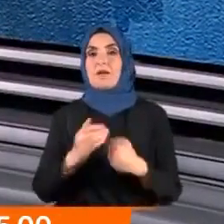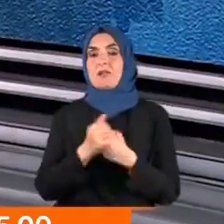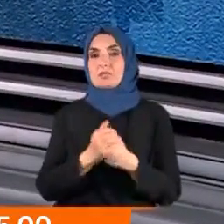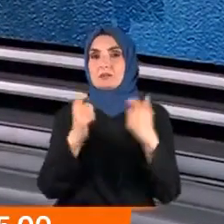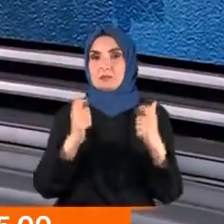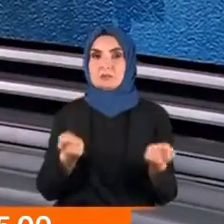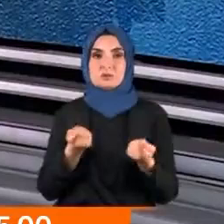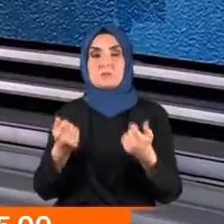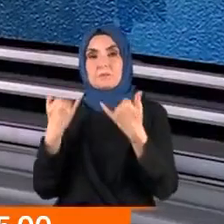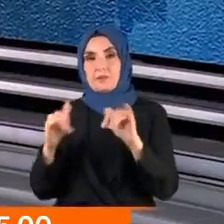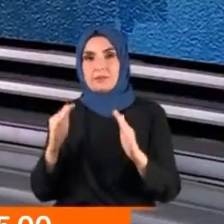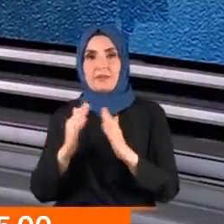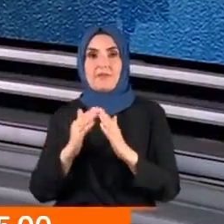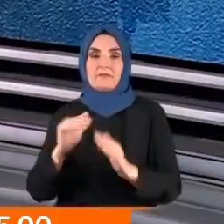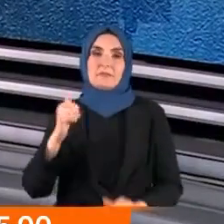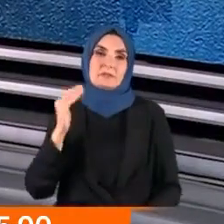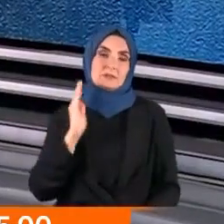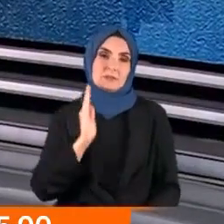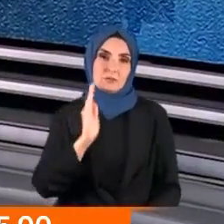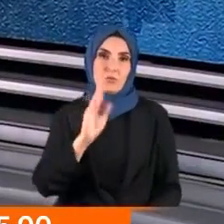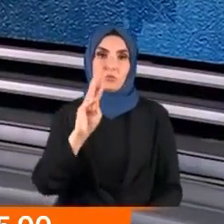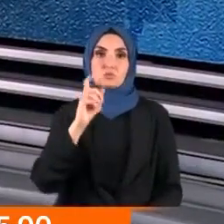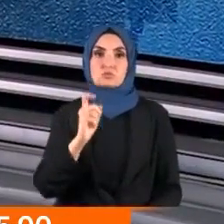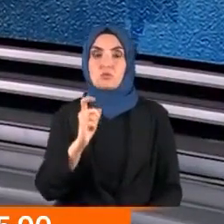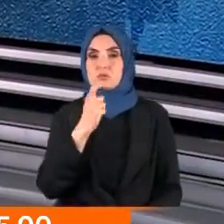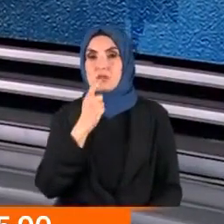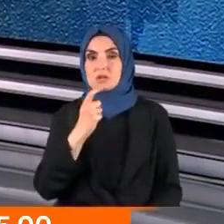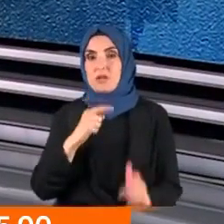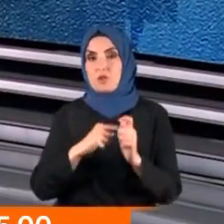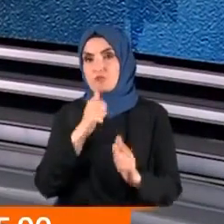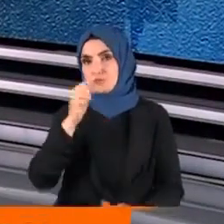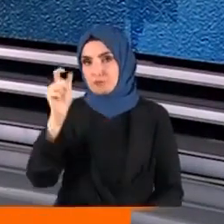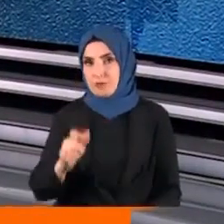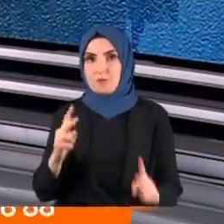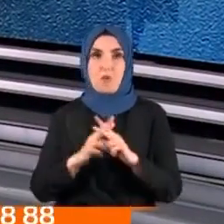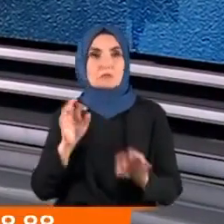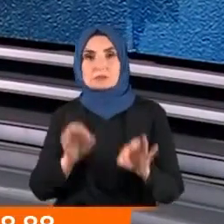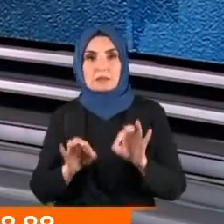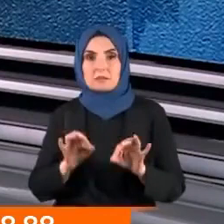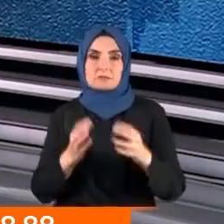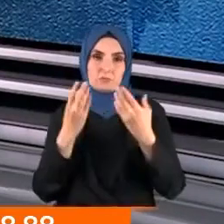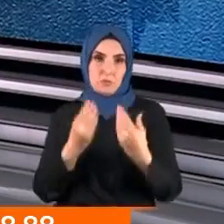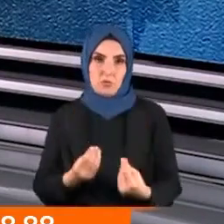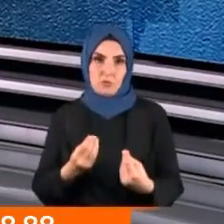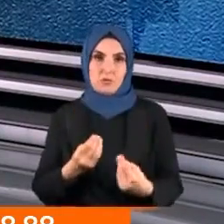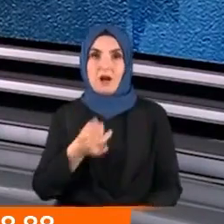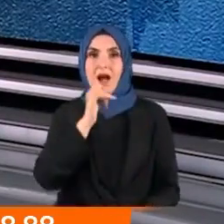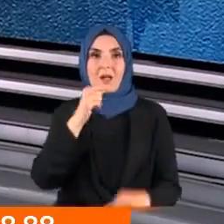Antalya'da işten dönen 39 yaşındaki Eyüp Ensar Yıldırım polis denetimine takıldı. Alkolmetreye üflediğinde ise